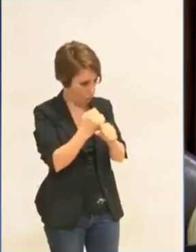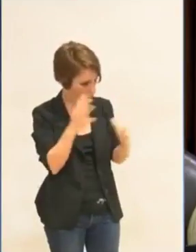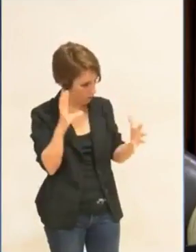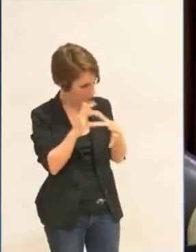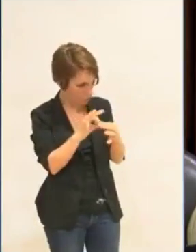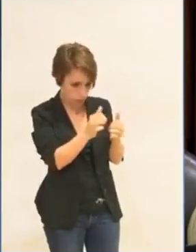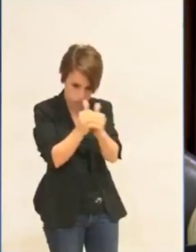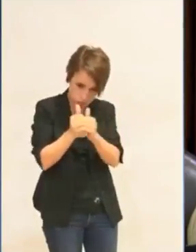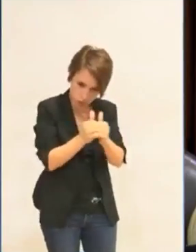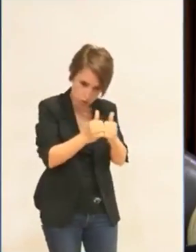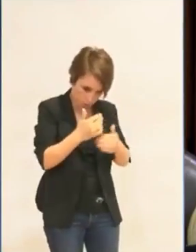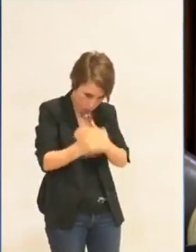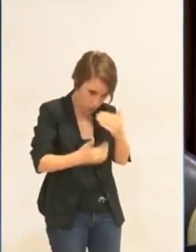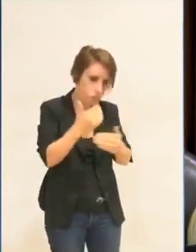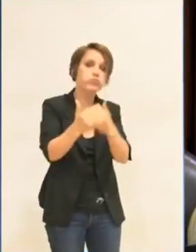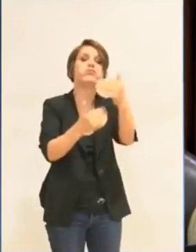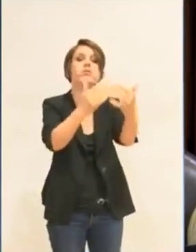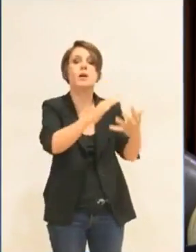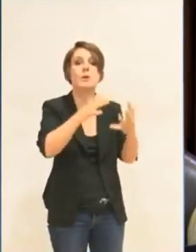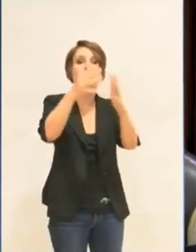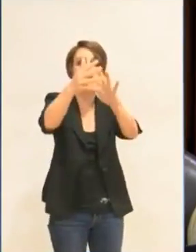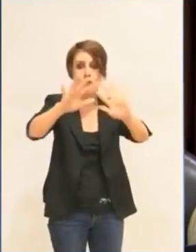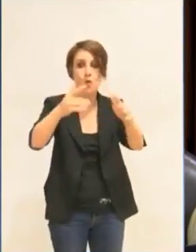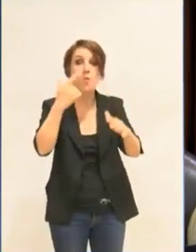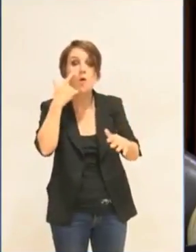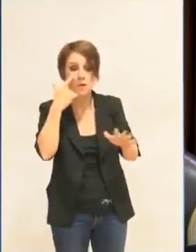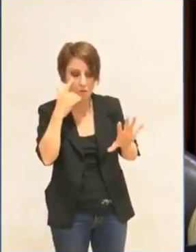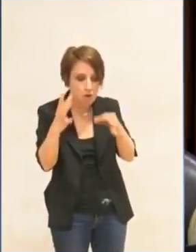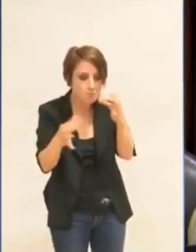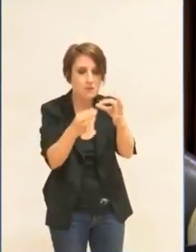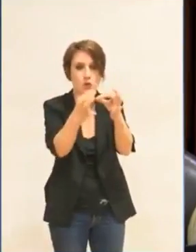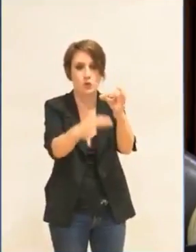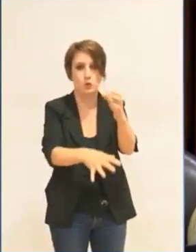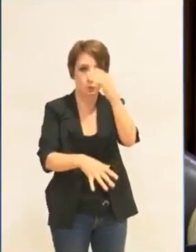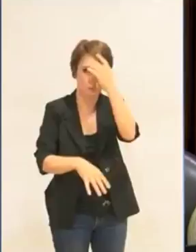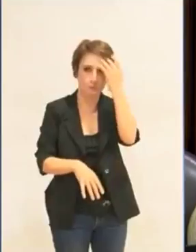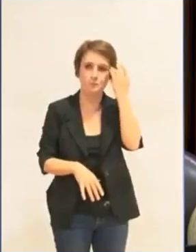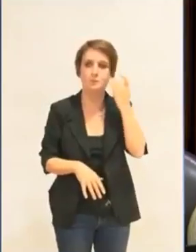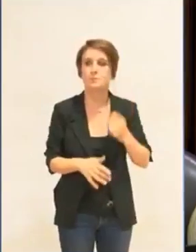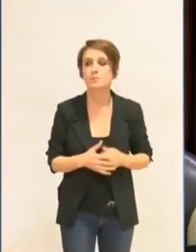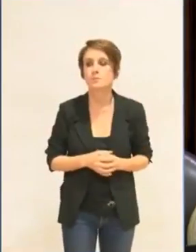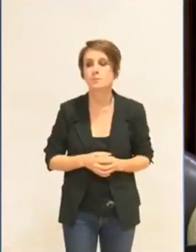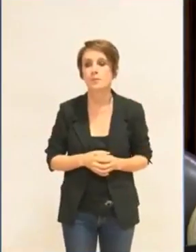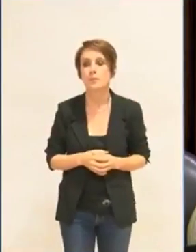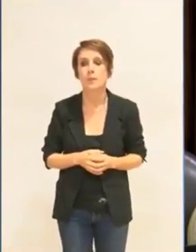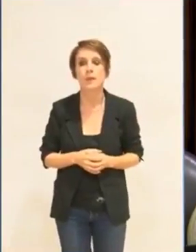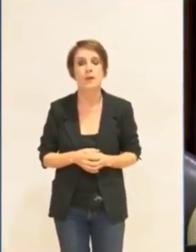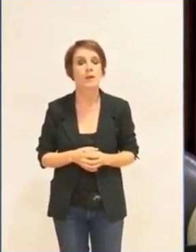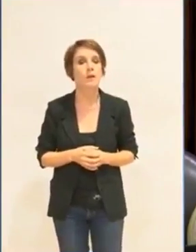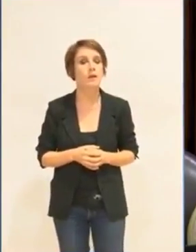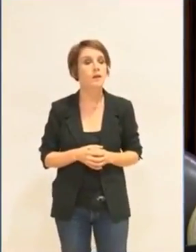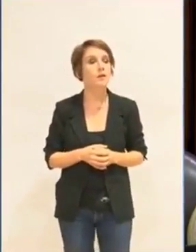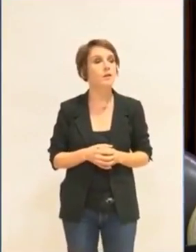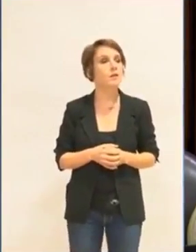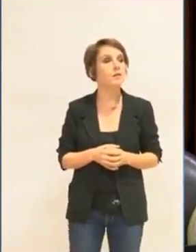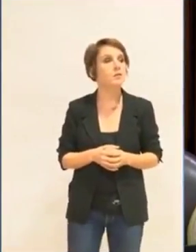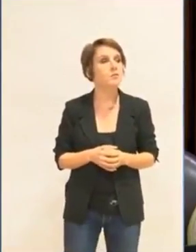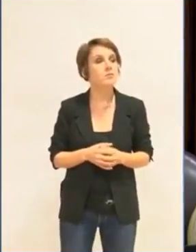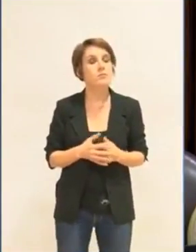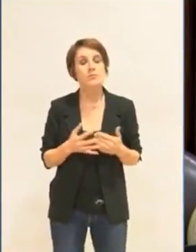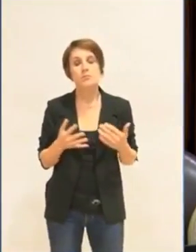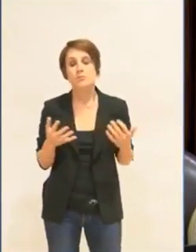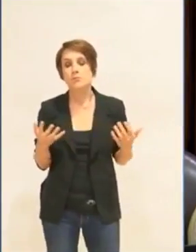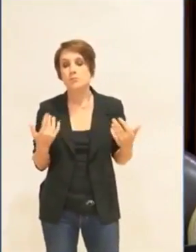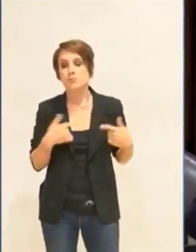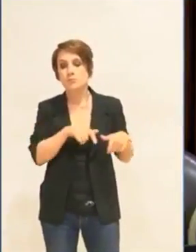nous pouvons dépasser les difficultés. Que vous ayez face à vous des habitants,